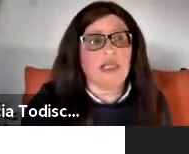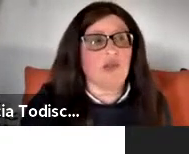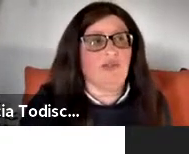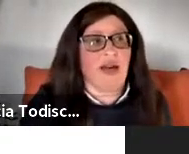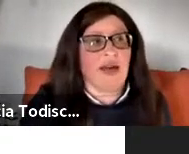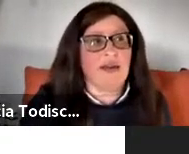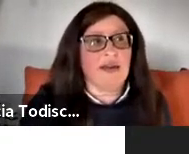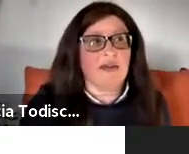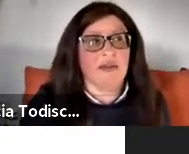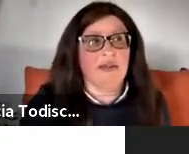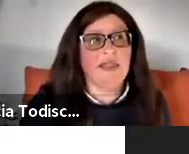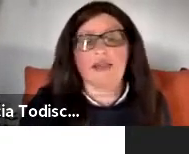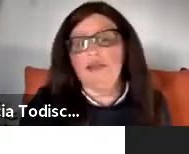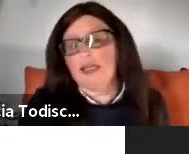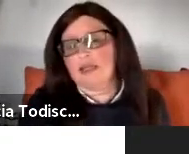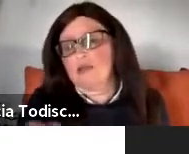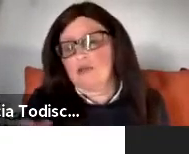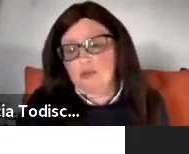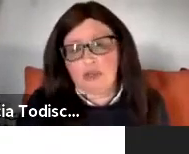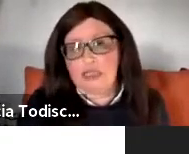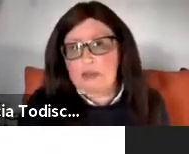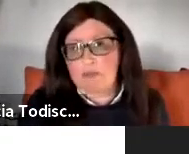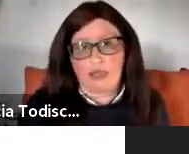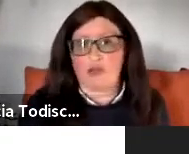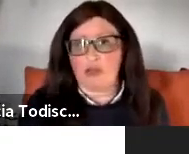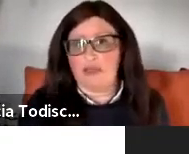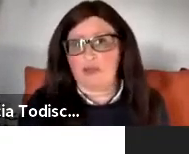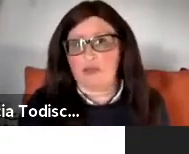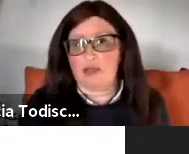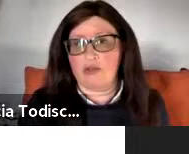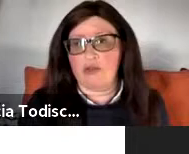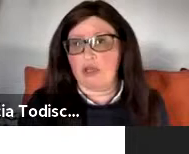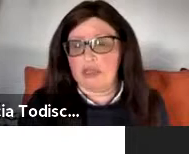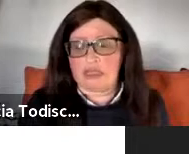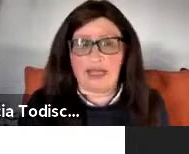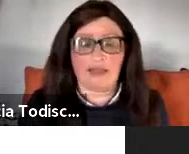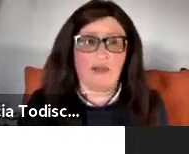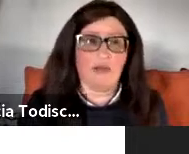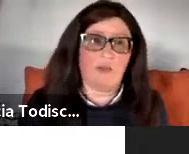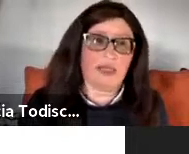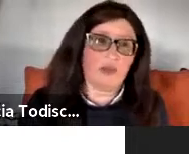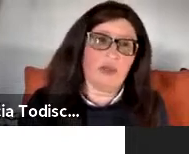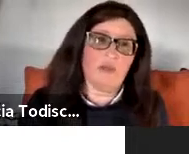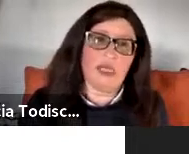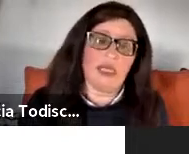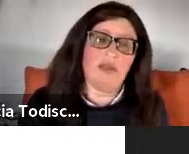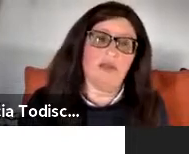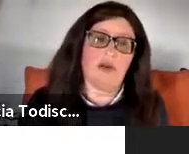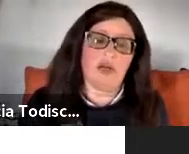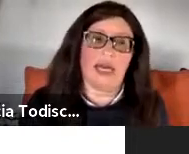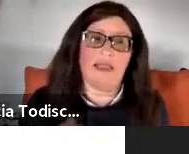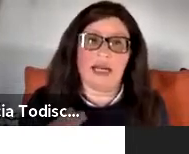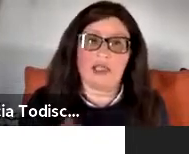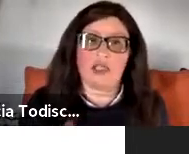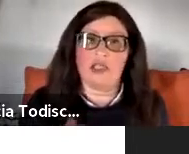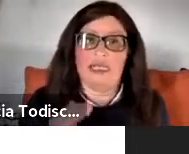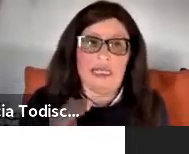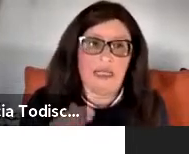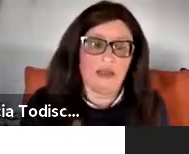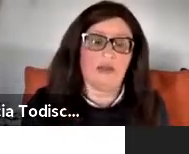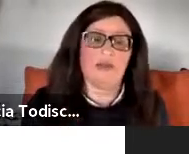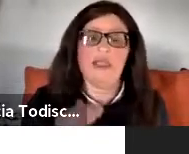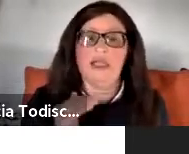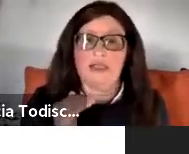Allora, mi hanno chiesto di dare indicazioni utili. Spesso nelle formazioni con insegnanti e con operatori mi chiedono, ok,